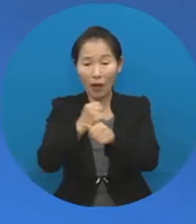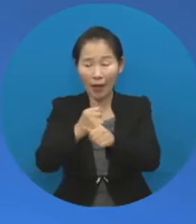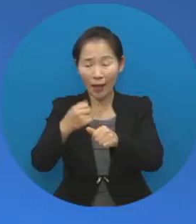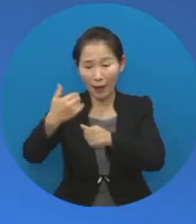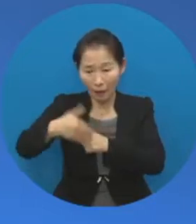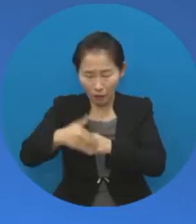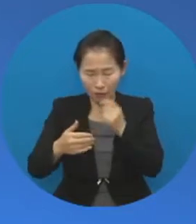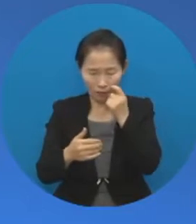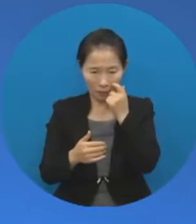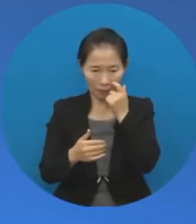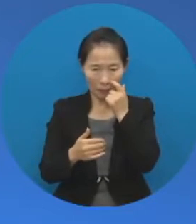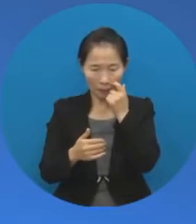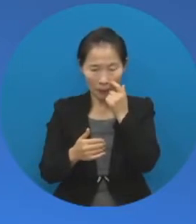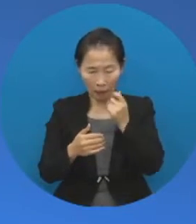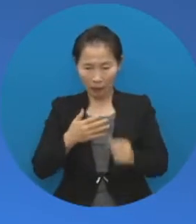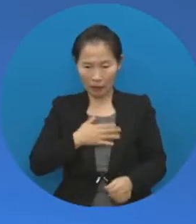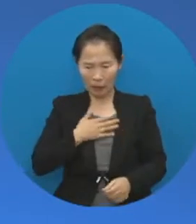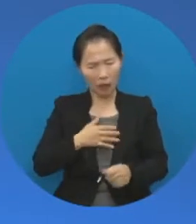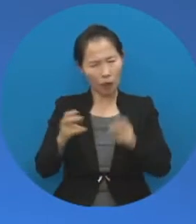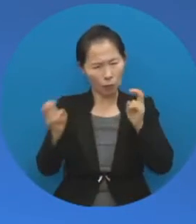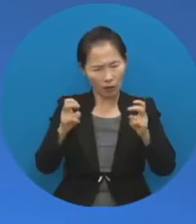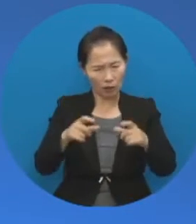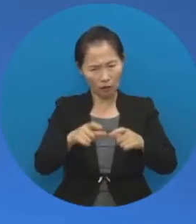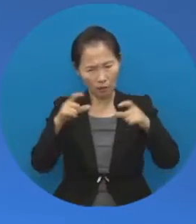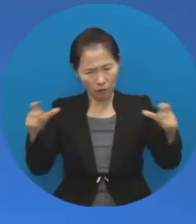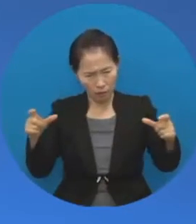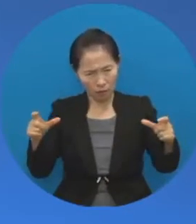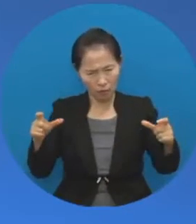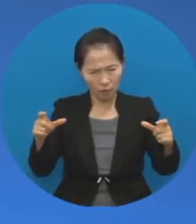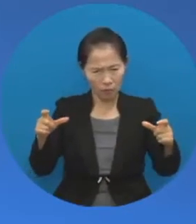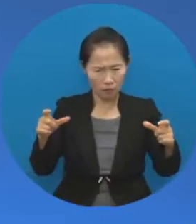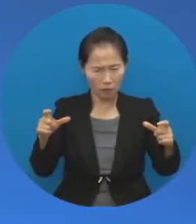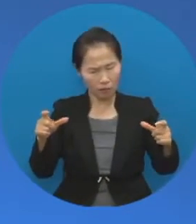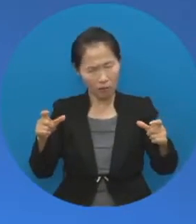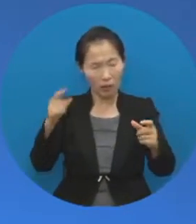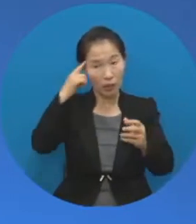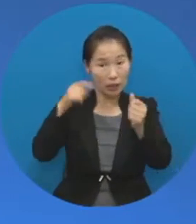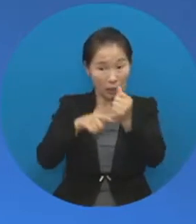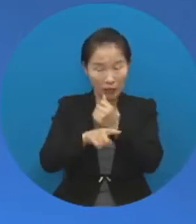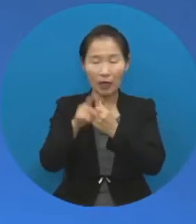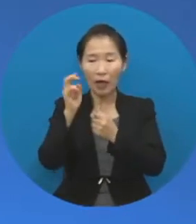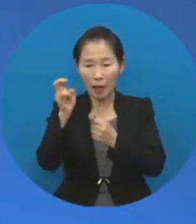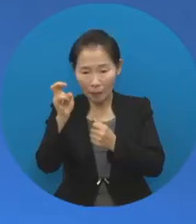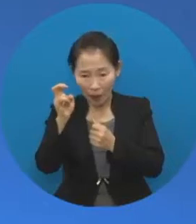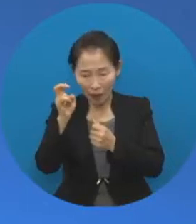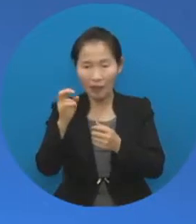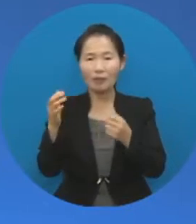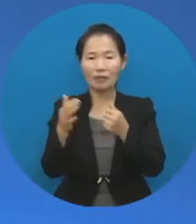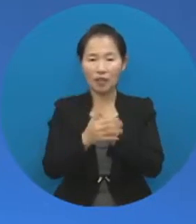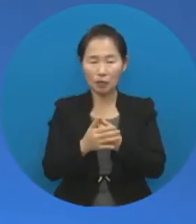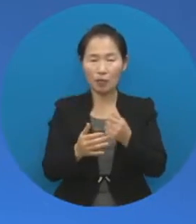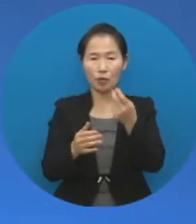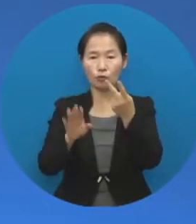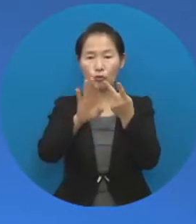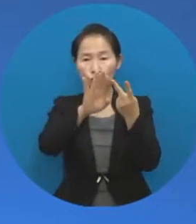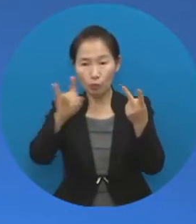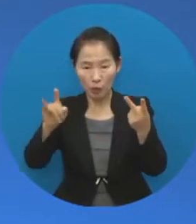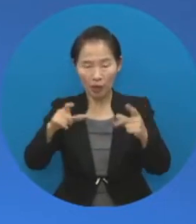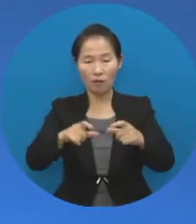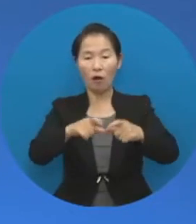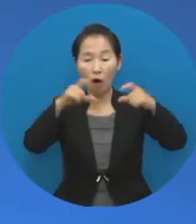원하시는구나. 그래서 이제 보통은 조금 넓은 데로 이사를 가잖아요. 근데 제가 두 배로 넓은 회사로 이사를